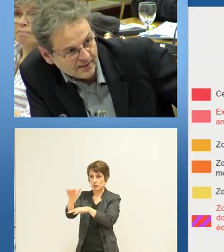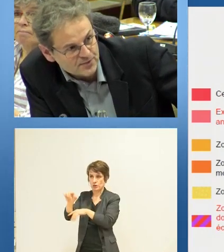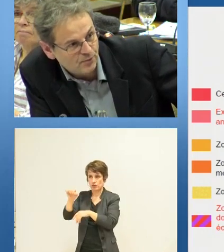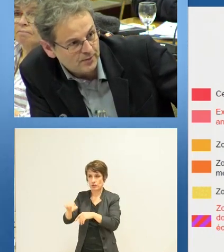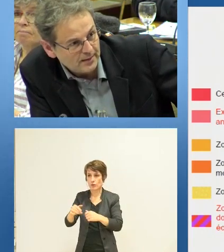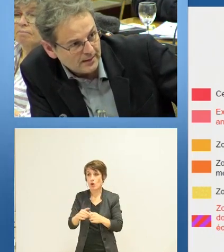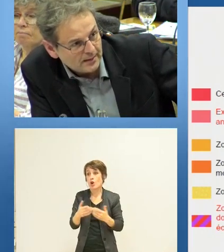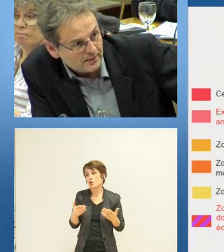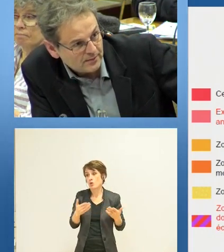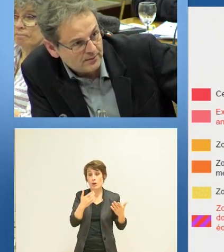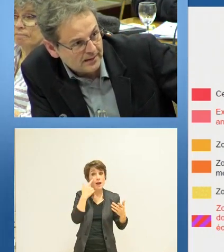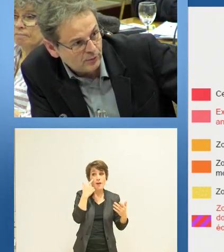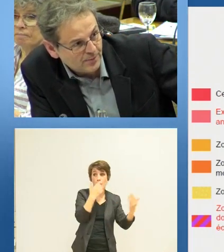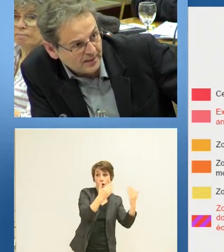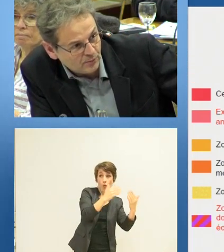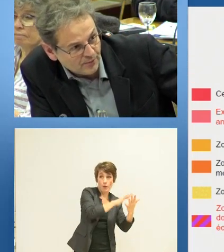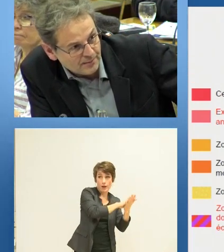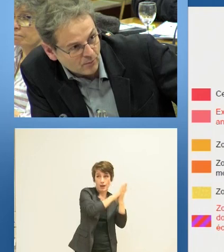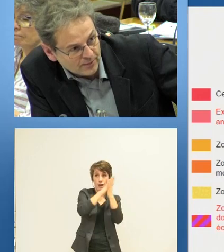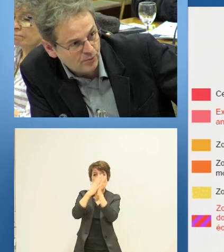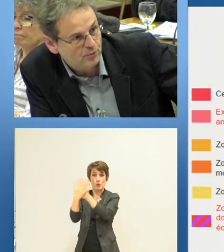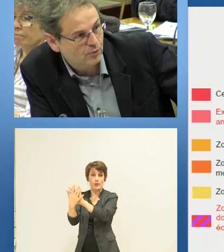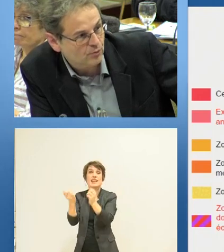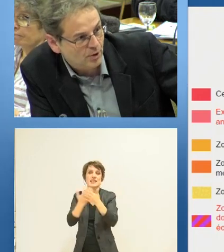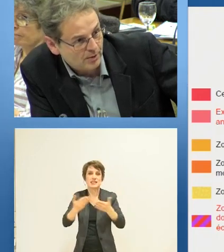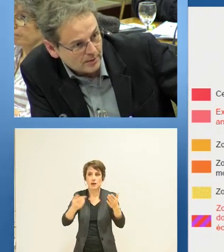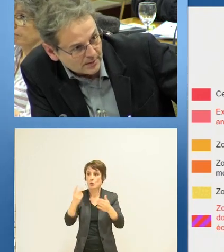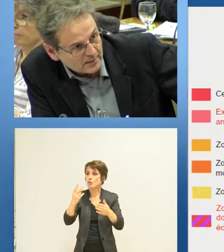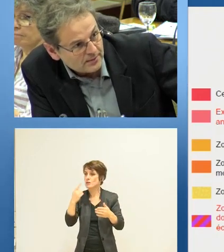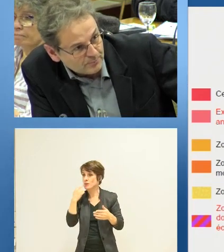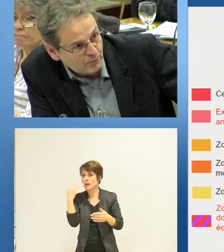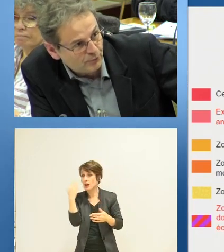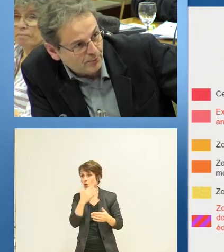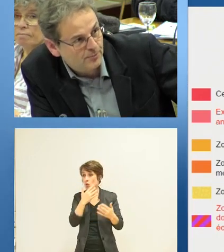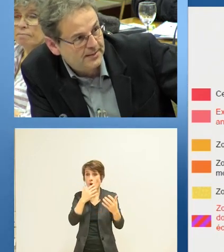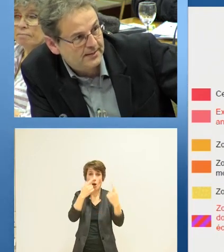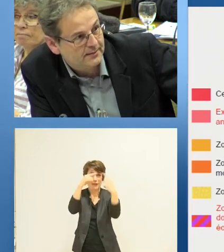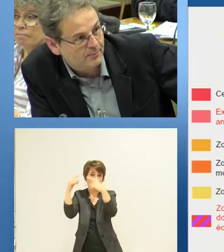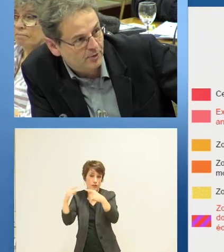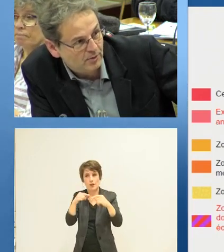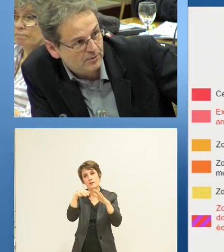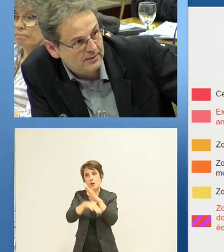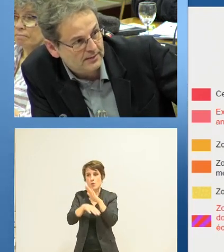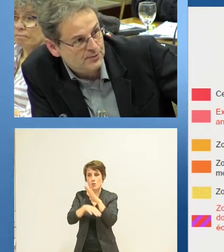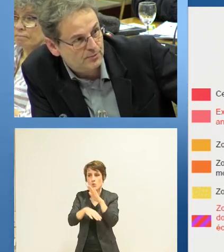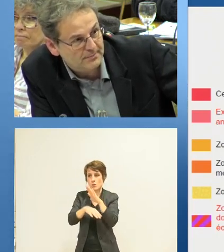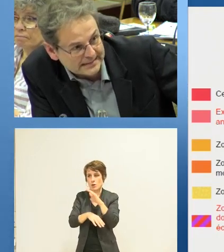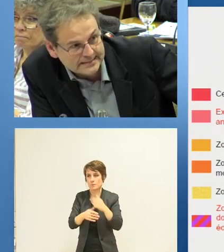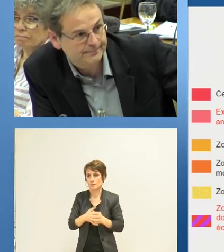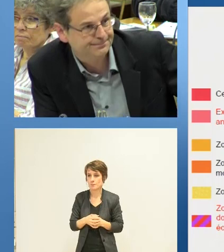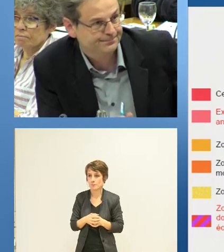simplification est opérée donc voyez moins de couleurs pour ce premier plan des zones